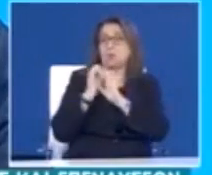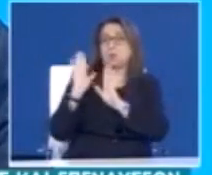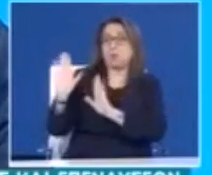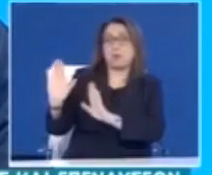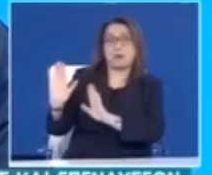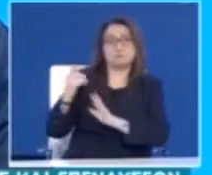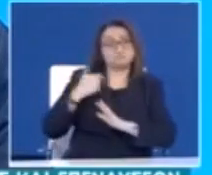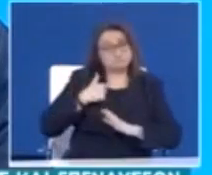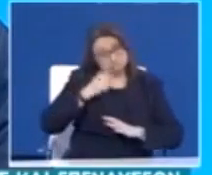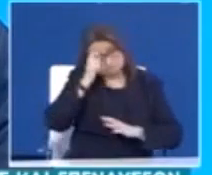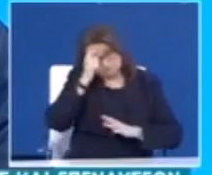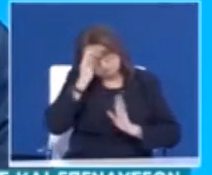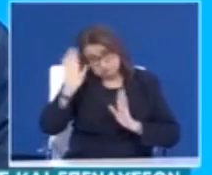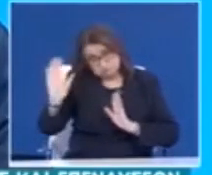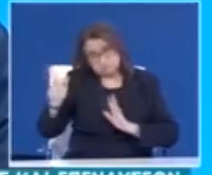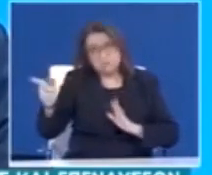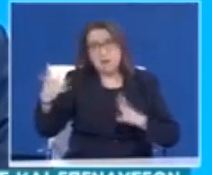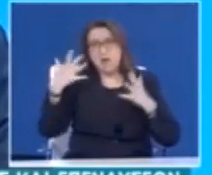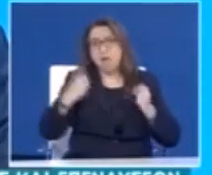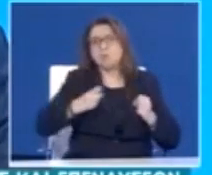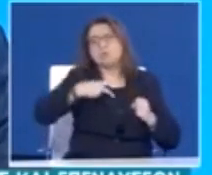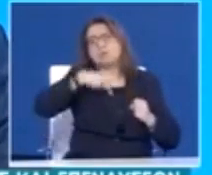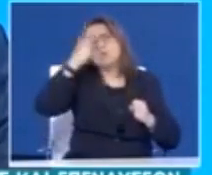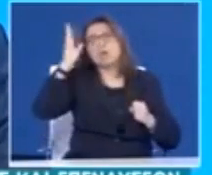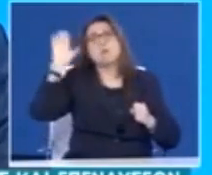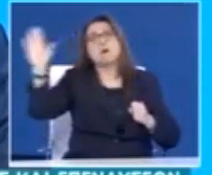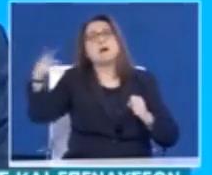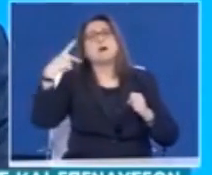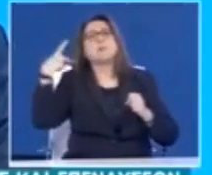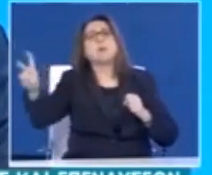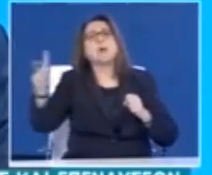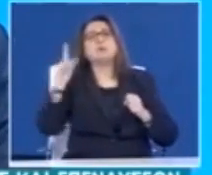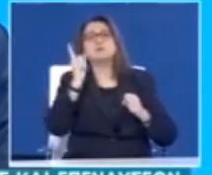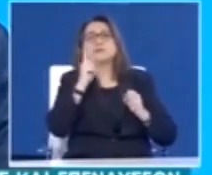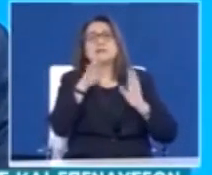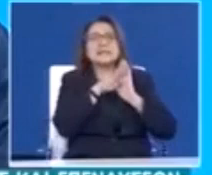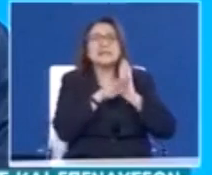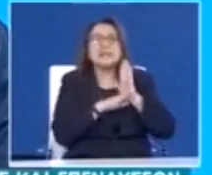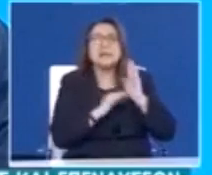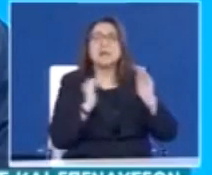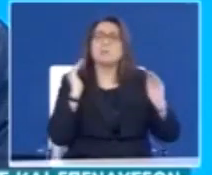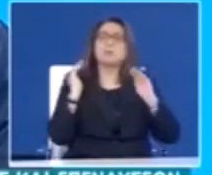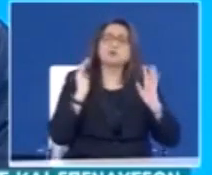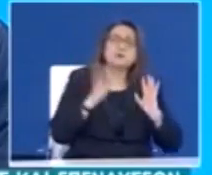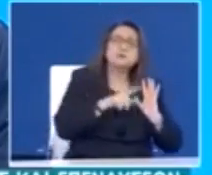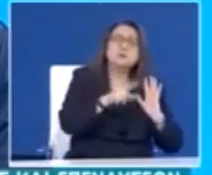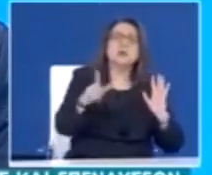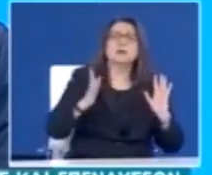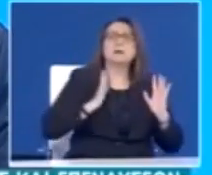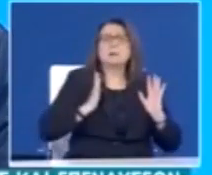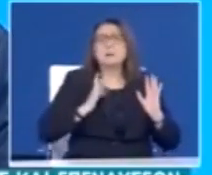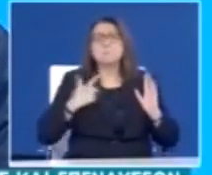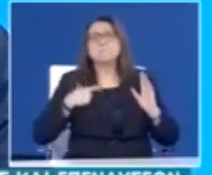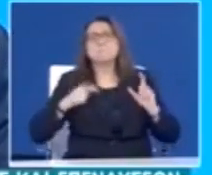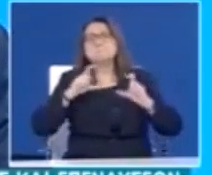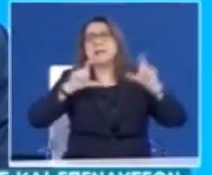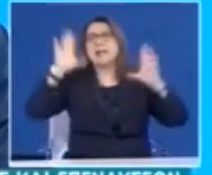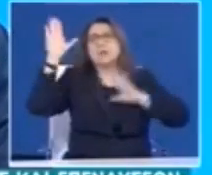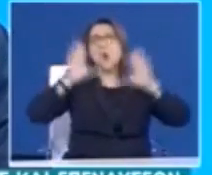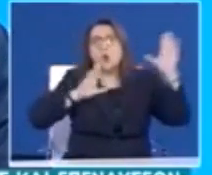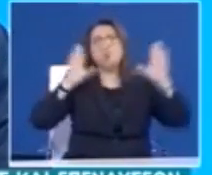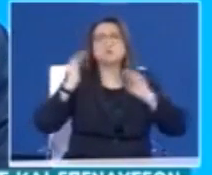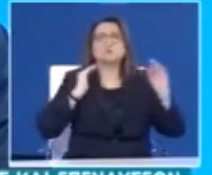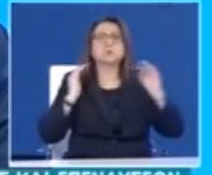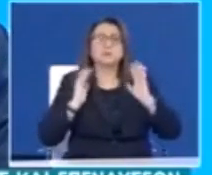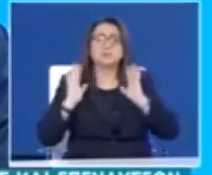τράπεζες οφείλουν να έχουν τραπεζικά κριτήρια τα οποία θα προστατεύσουν τους καταθέτες και θα προστατεύσουν και τους μετόχους τους. Όμως